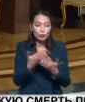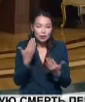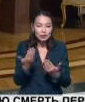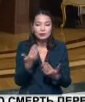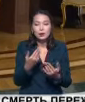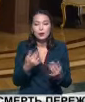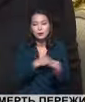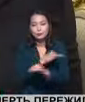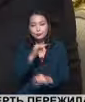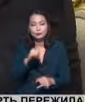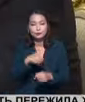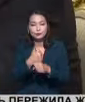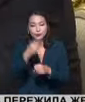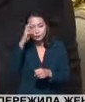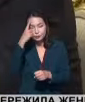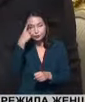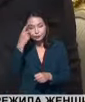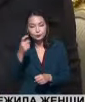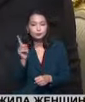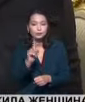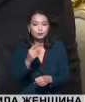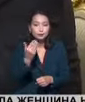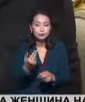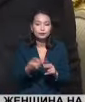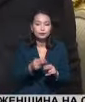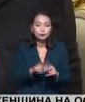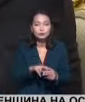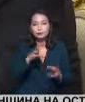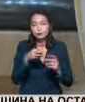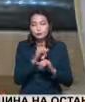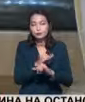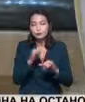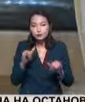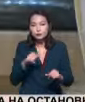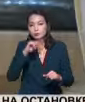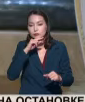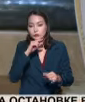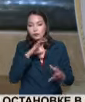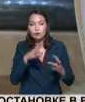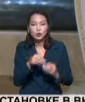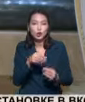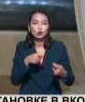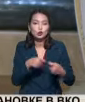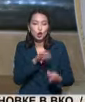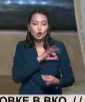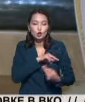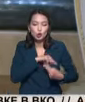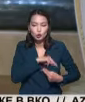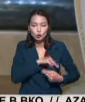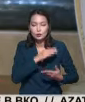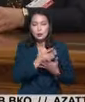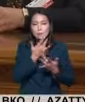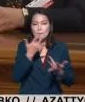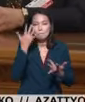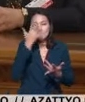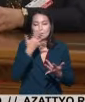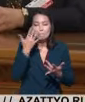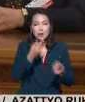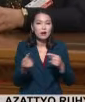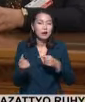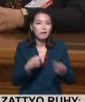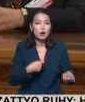государства заявил, что существенный прогресс в последние годы достигнут в развитии торгово-экономического сотрудничества. Так, за последние 5 лет объем взаимной